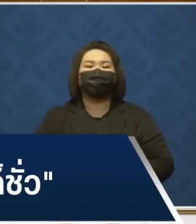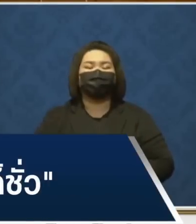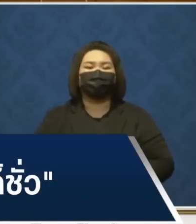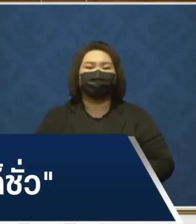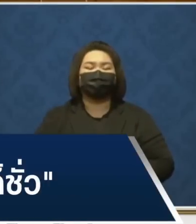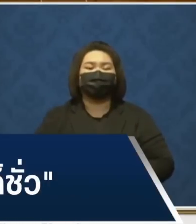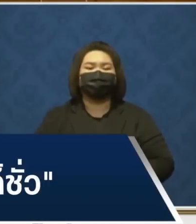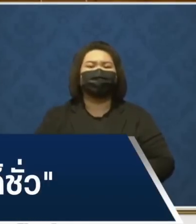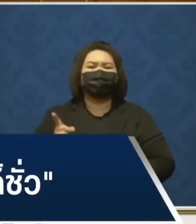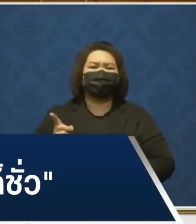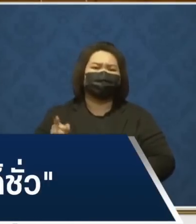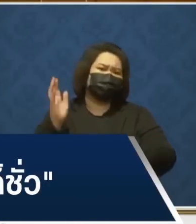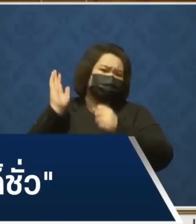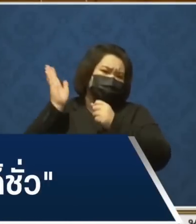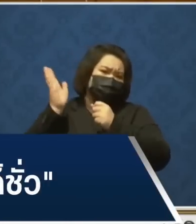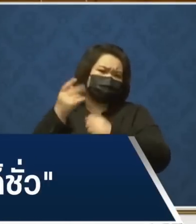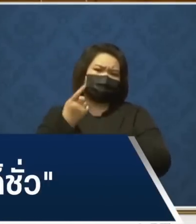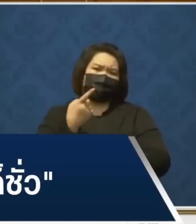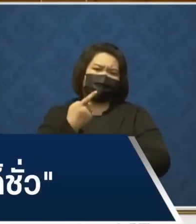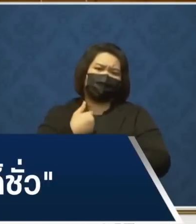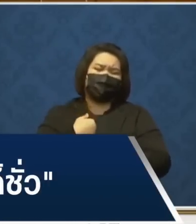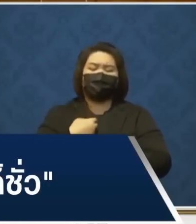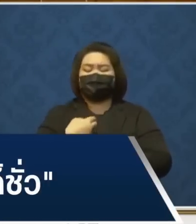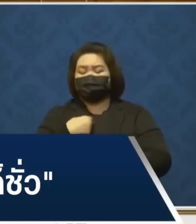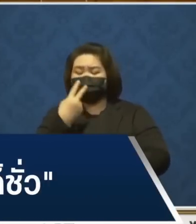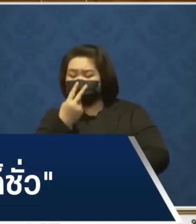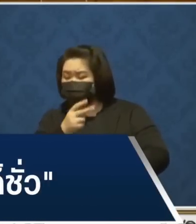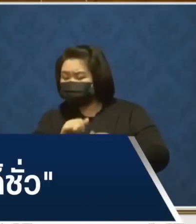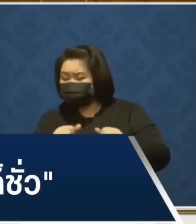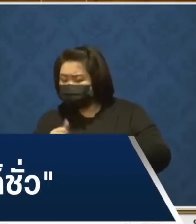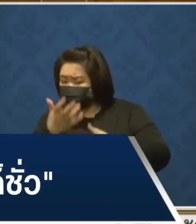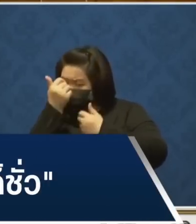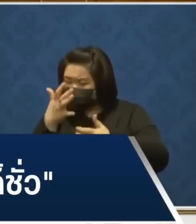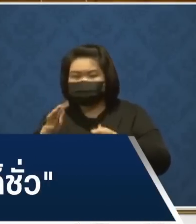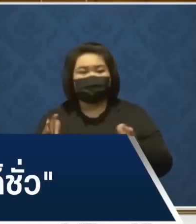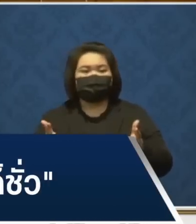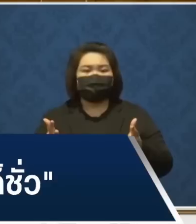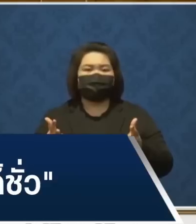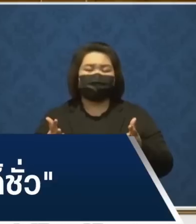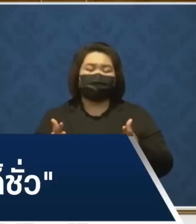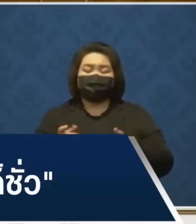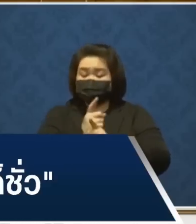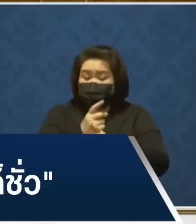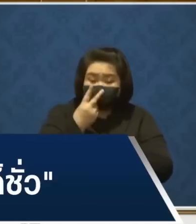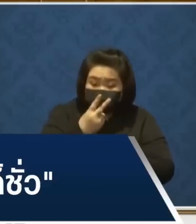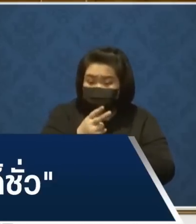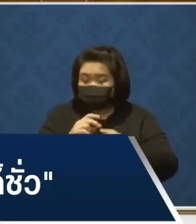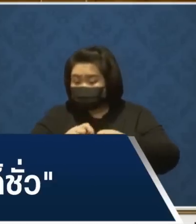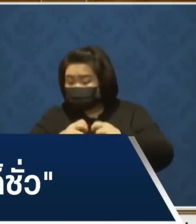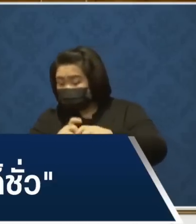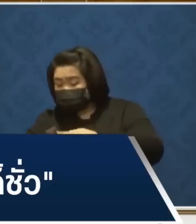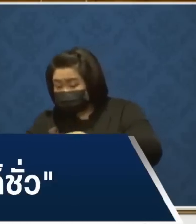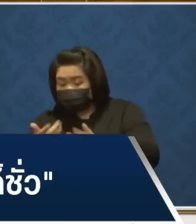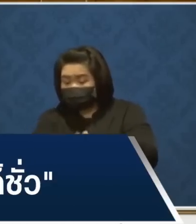asideหาในยัติวาผมปล่อยปละละเลยไม่ติดตามแก้ไขปัญหาการทุทธิษณเพื่อให้มีการชด